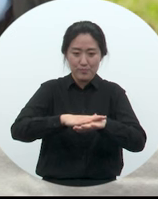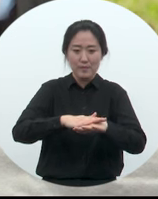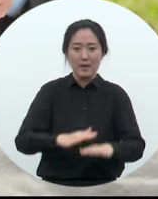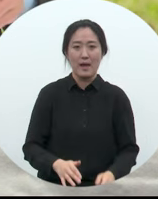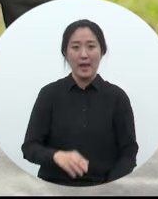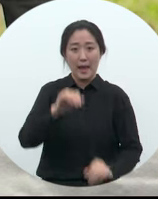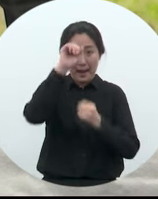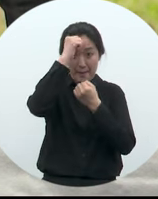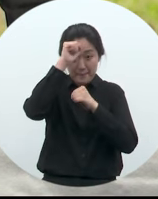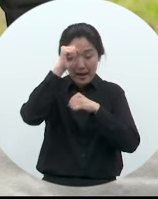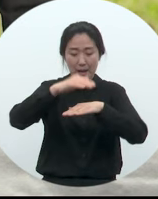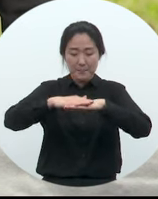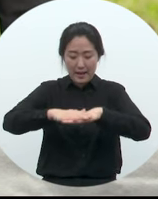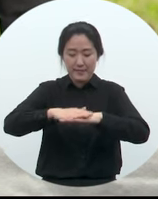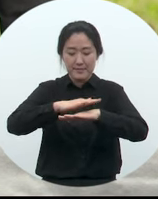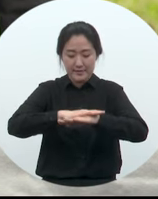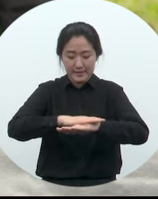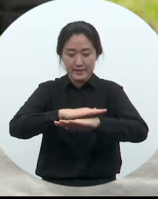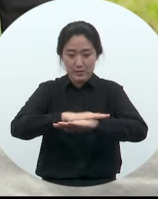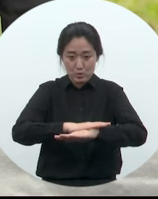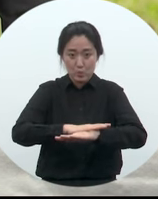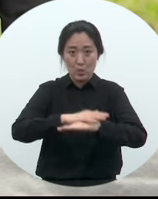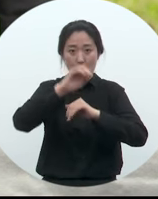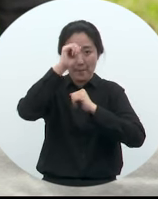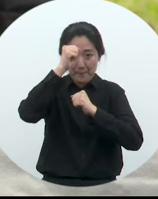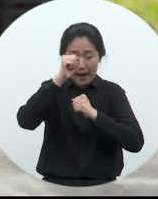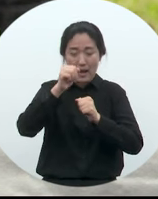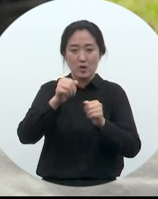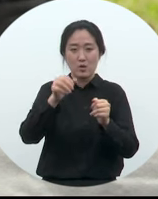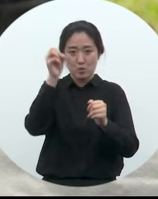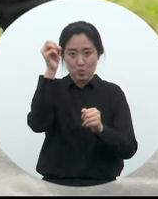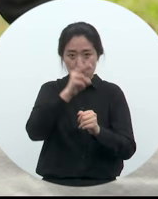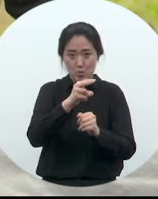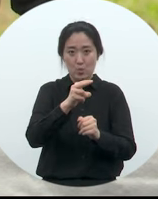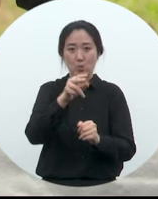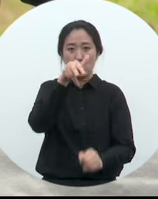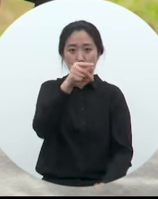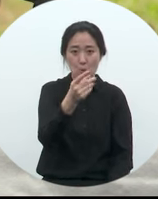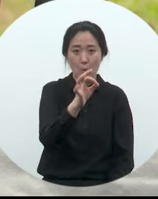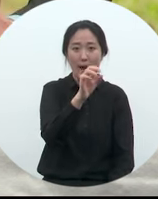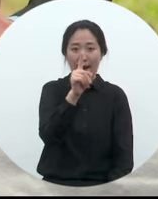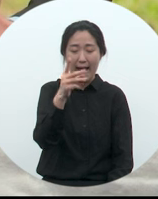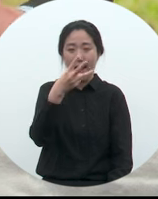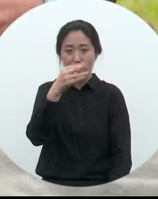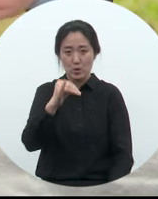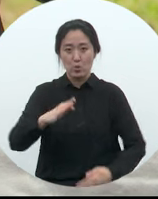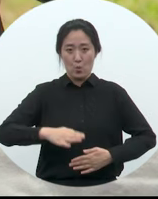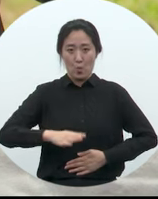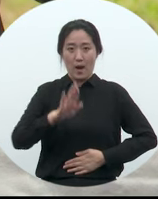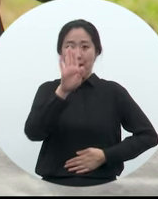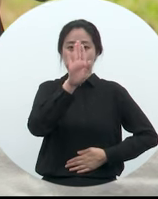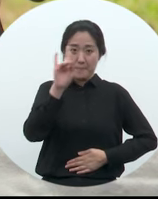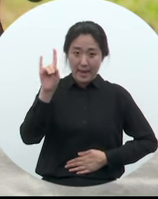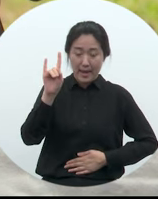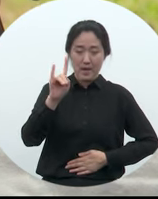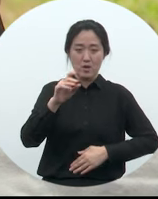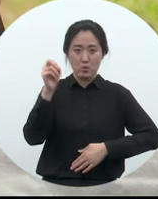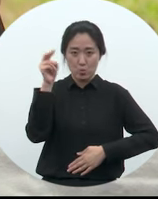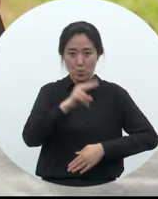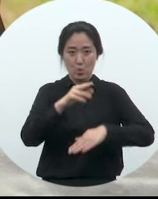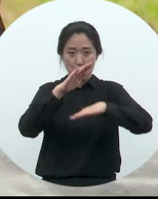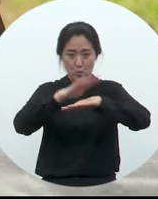겁니다. 아래서부터 발등, 그다음에 다리, 종아리, 허벅지, 배하고요. 손 같은